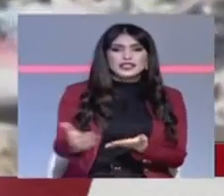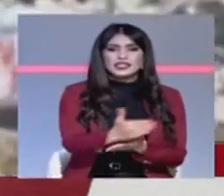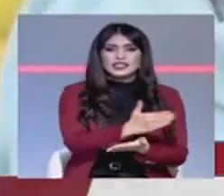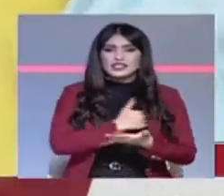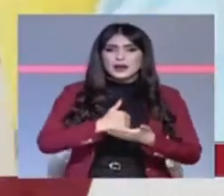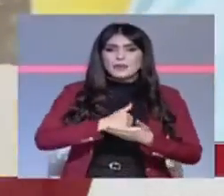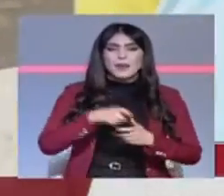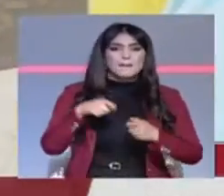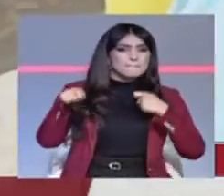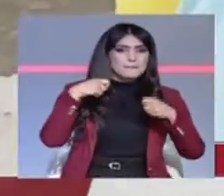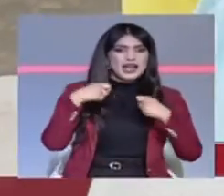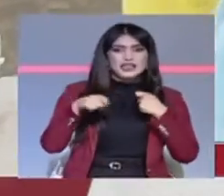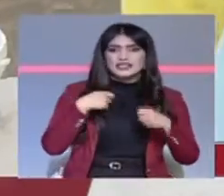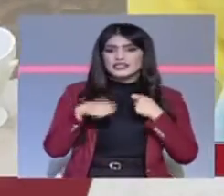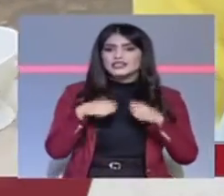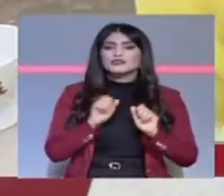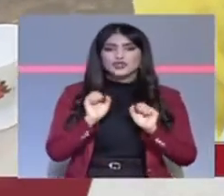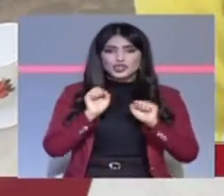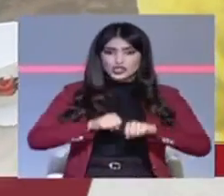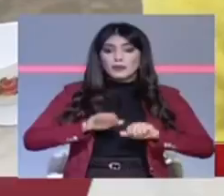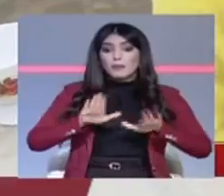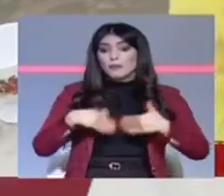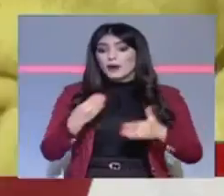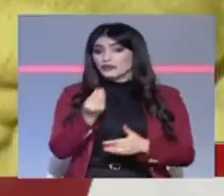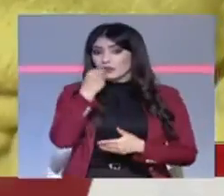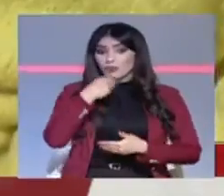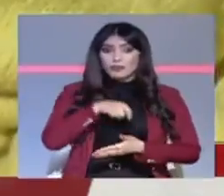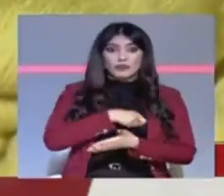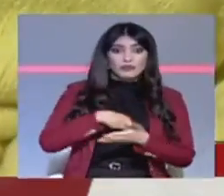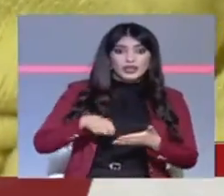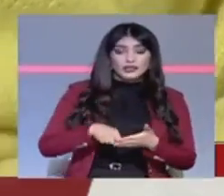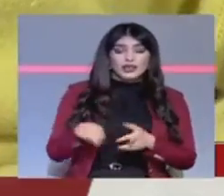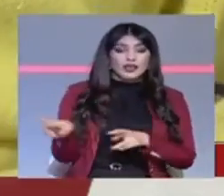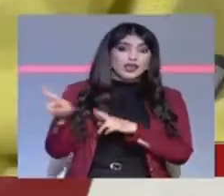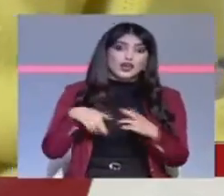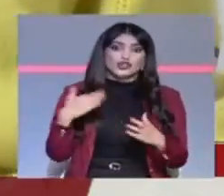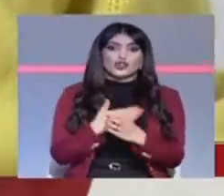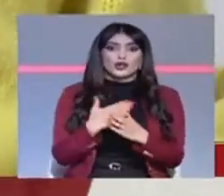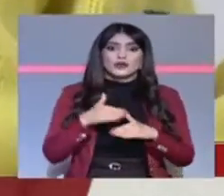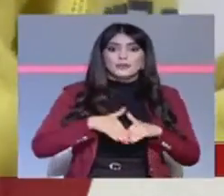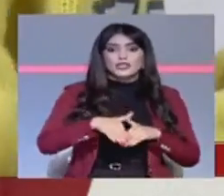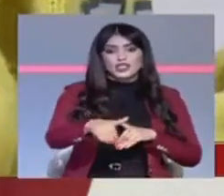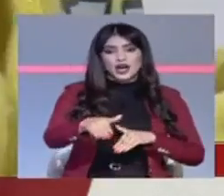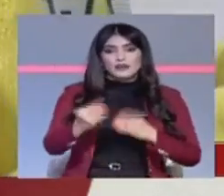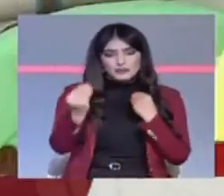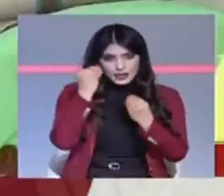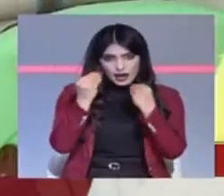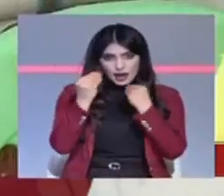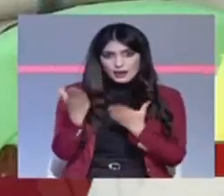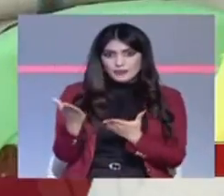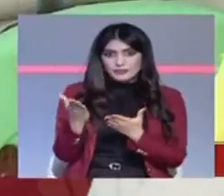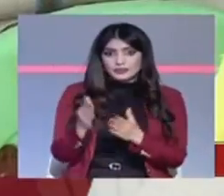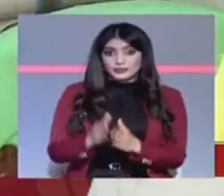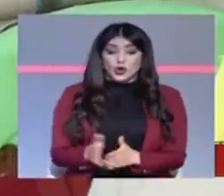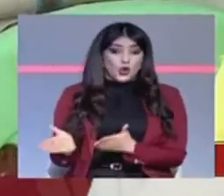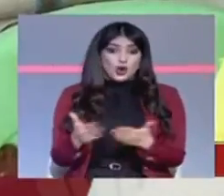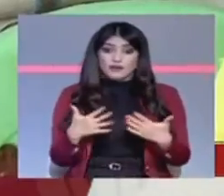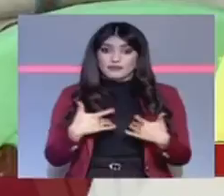يمكن يعود الى مدرسته متعطشه لمواصله تعليمه فرحان